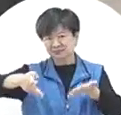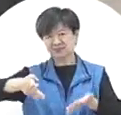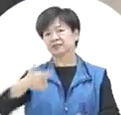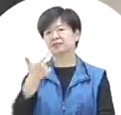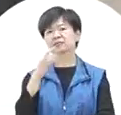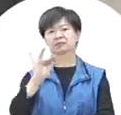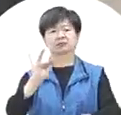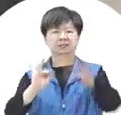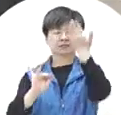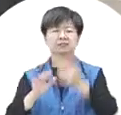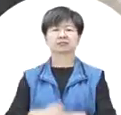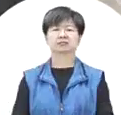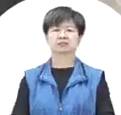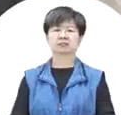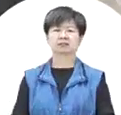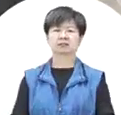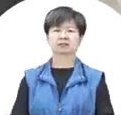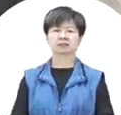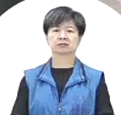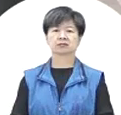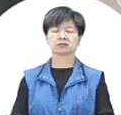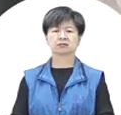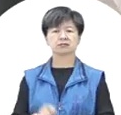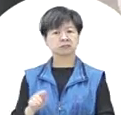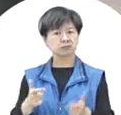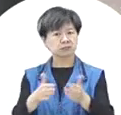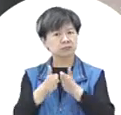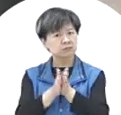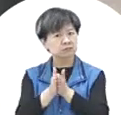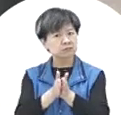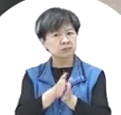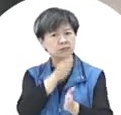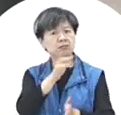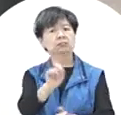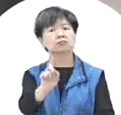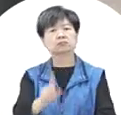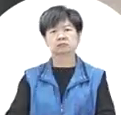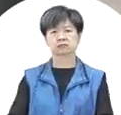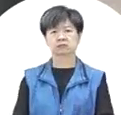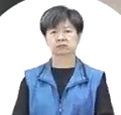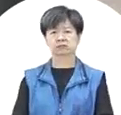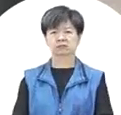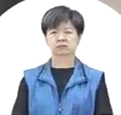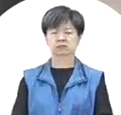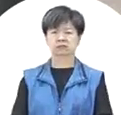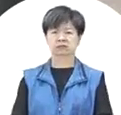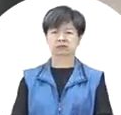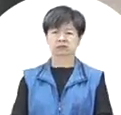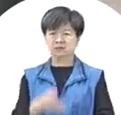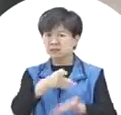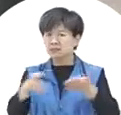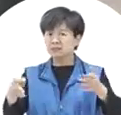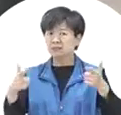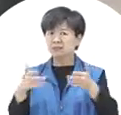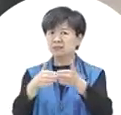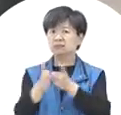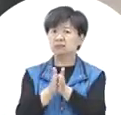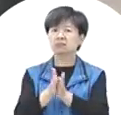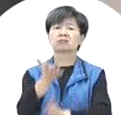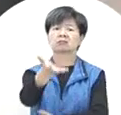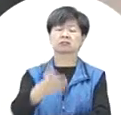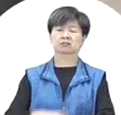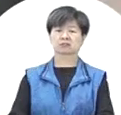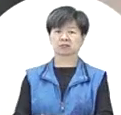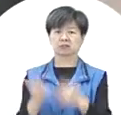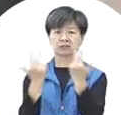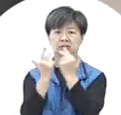位。如果这不是需求，那这是什么？如果这个联署不是需求，这些家长不是新北